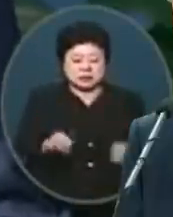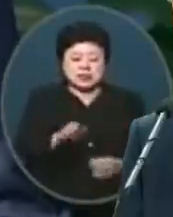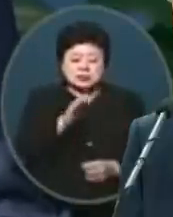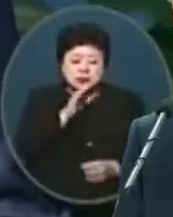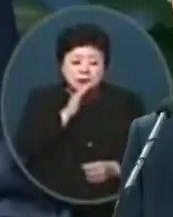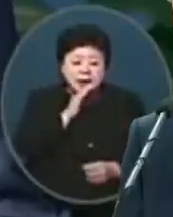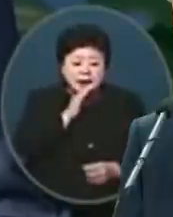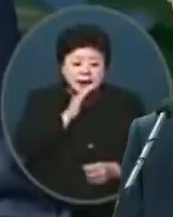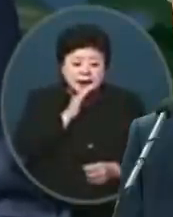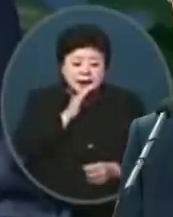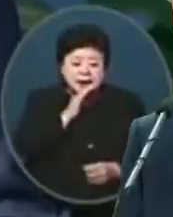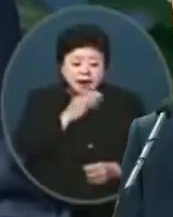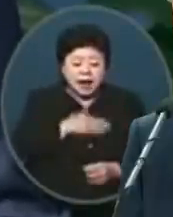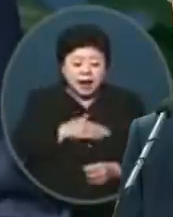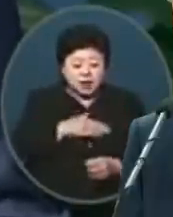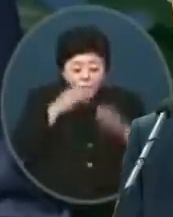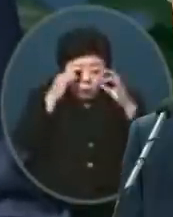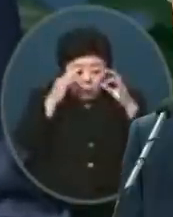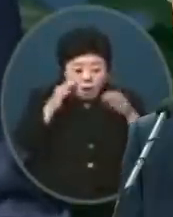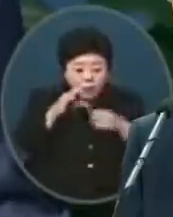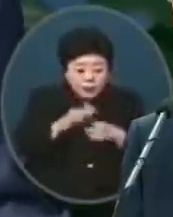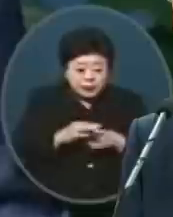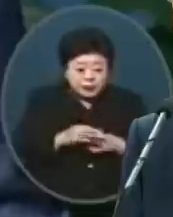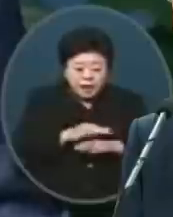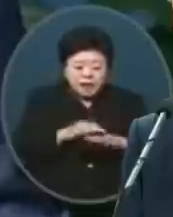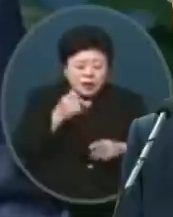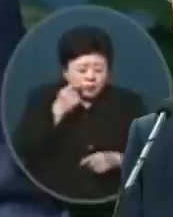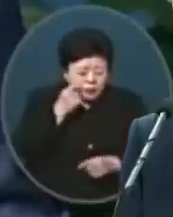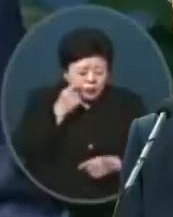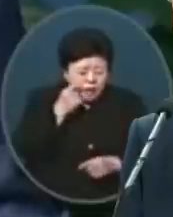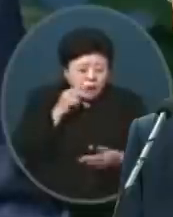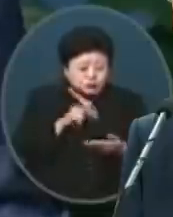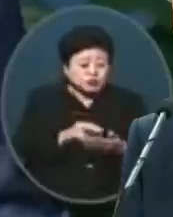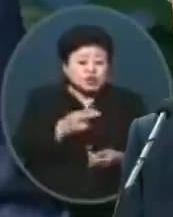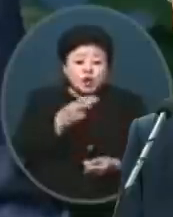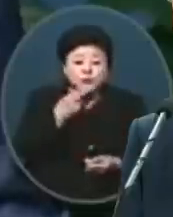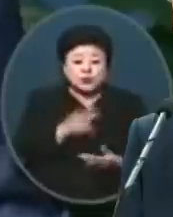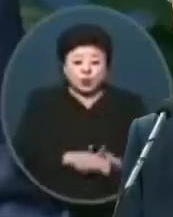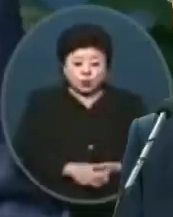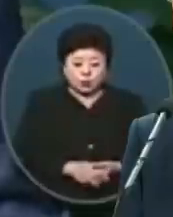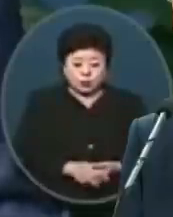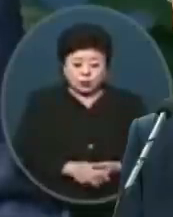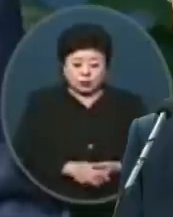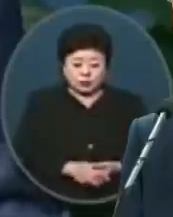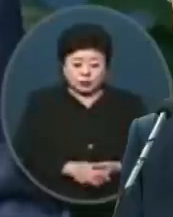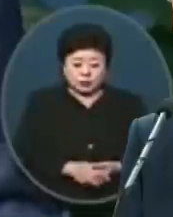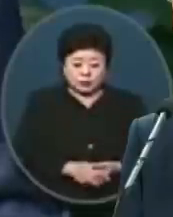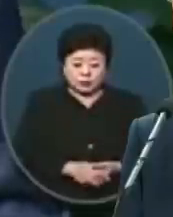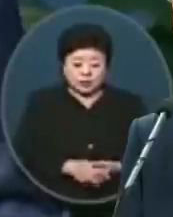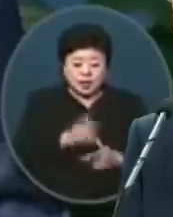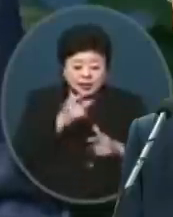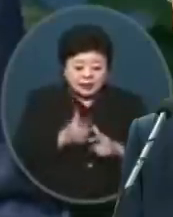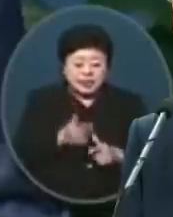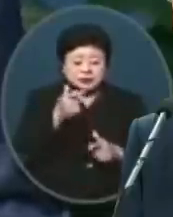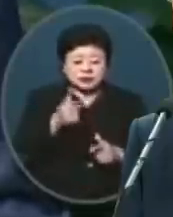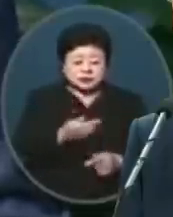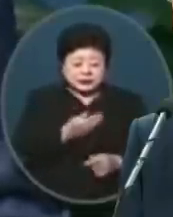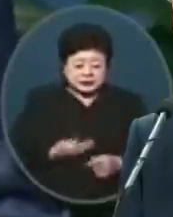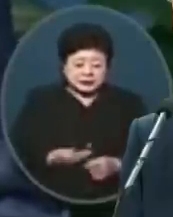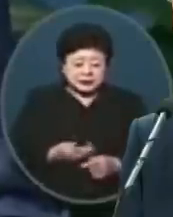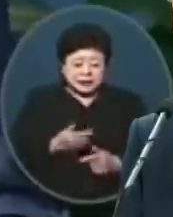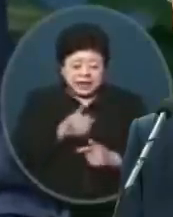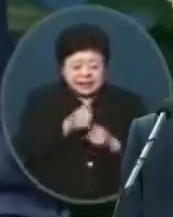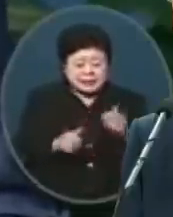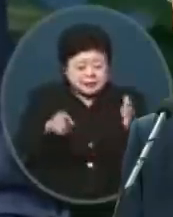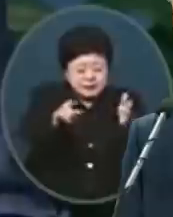실제로 알고 보면 해결 못할 문제가 없습니다. 예수님이 제 아들 보시고 하나님을